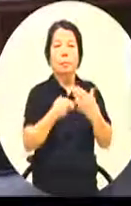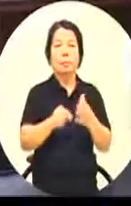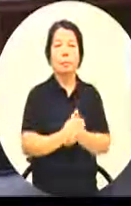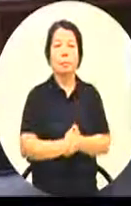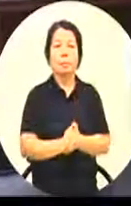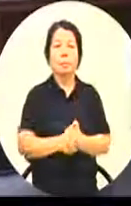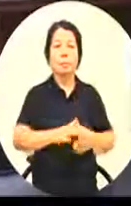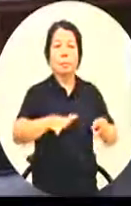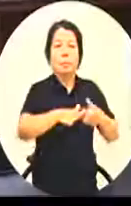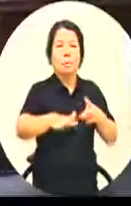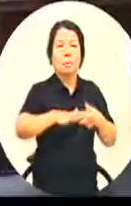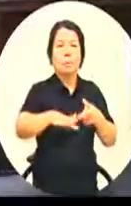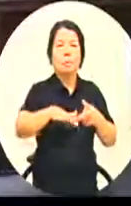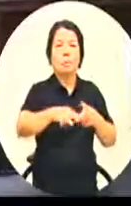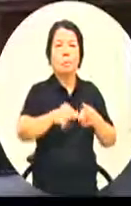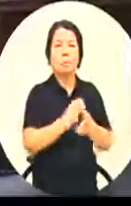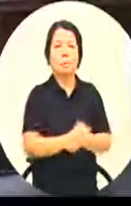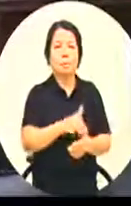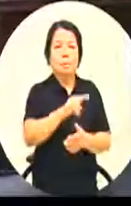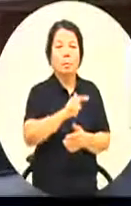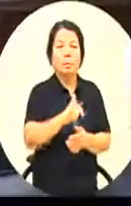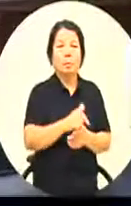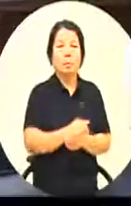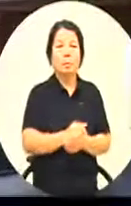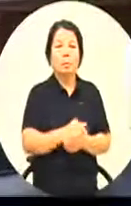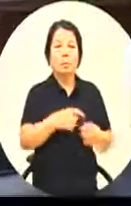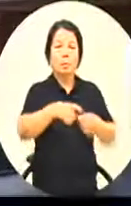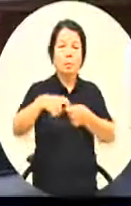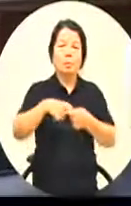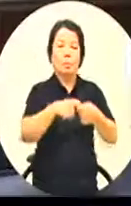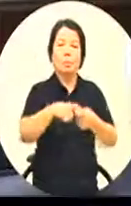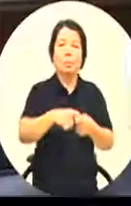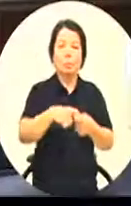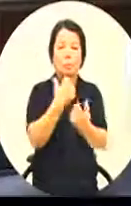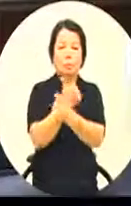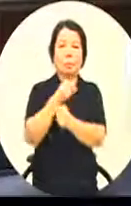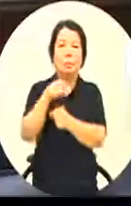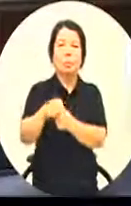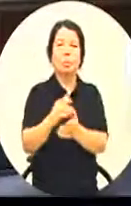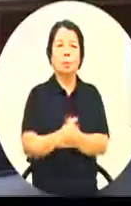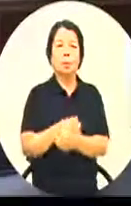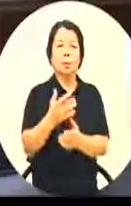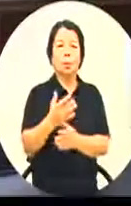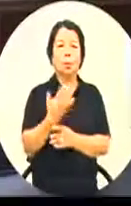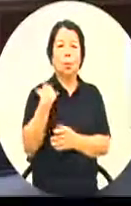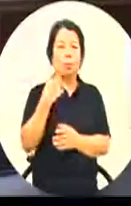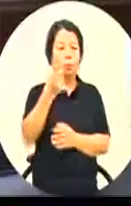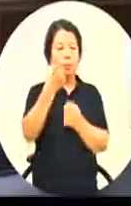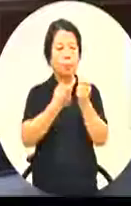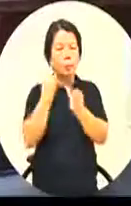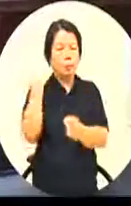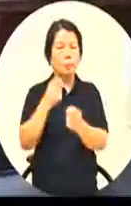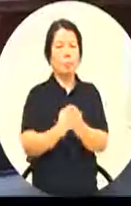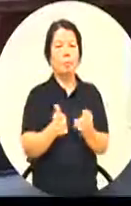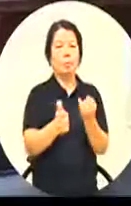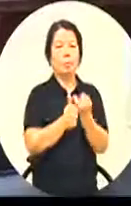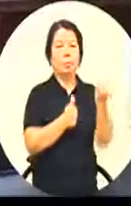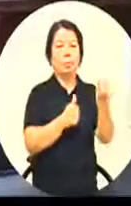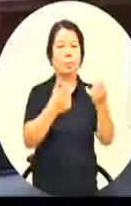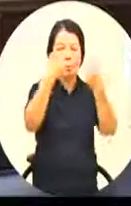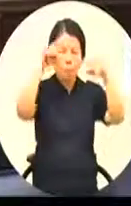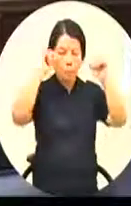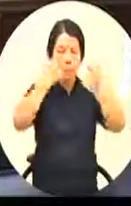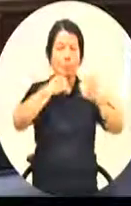国小教师联合甄试的问题。我记得我十几年前，我太太从大学毕业之后，